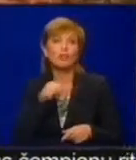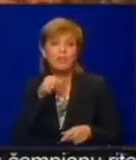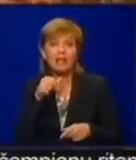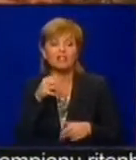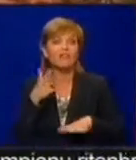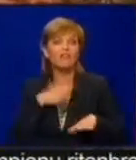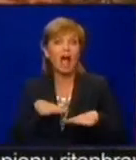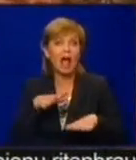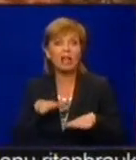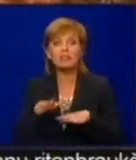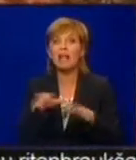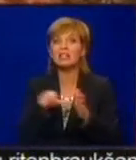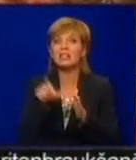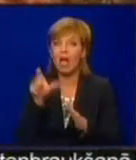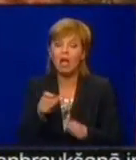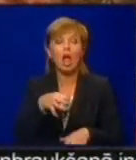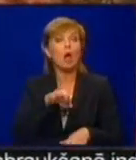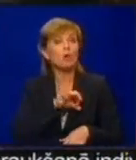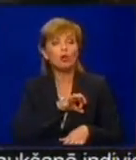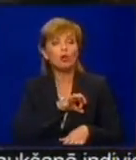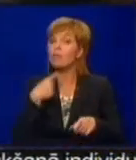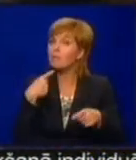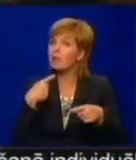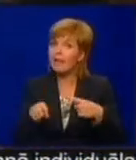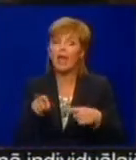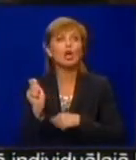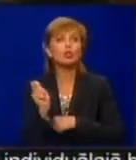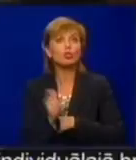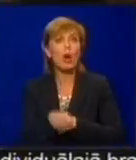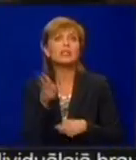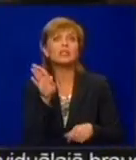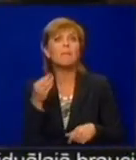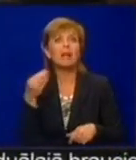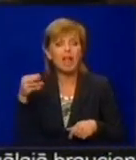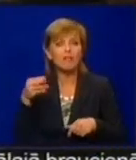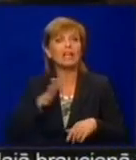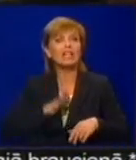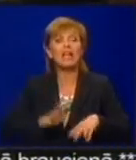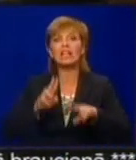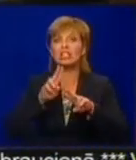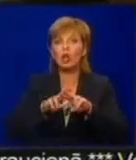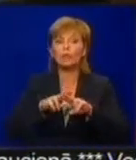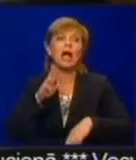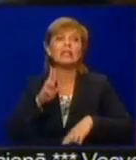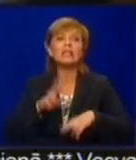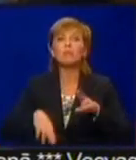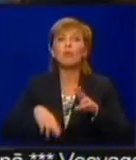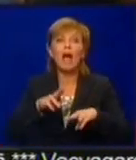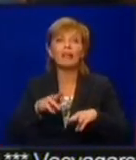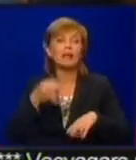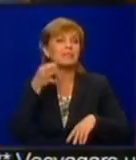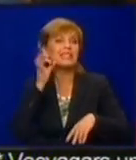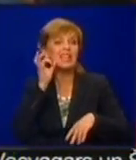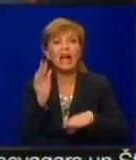Tas ir slepkava. Prokuratūra cenšas panākt pretējo, lai soda Breivīgs izciestu cietumā izbūvētā psihiatriskajā